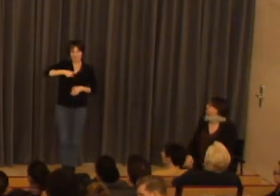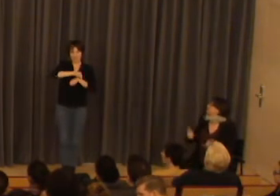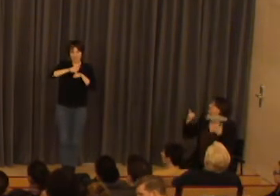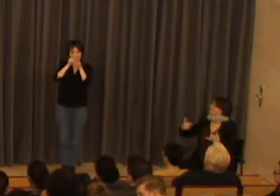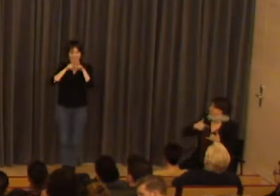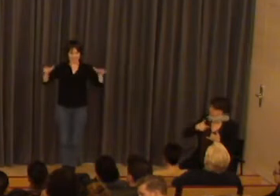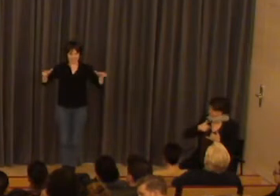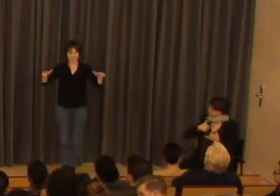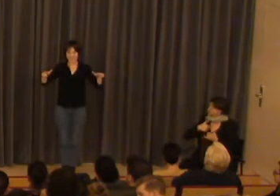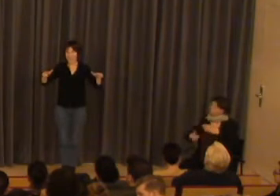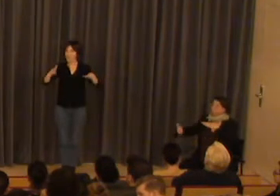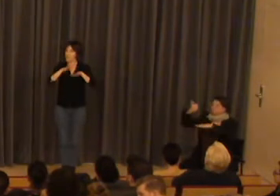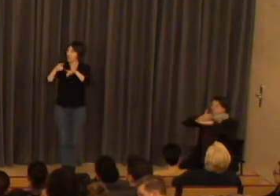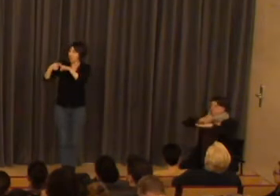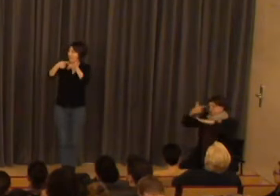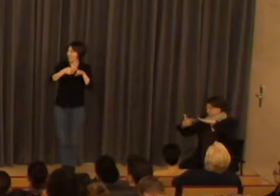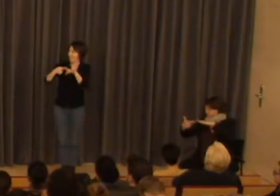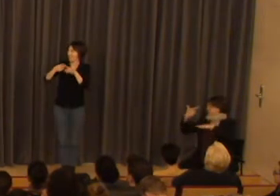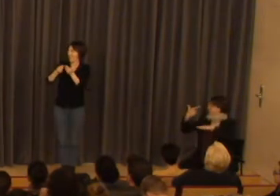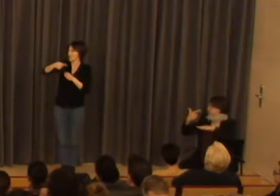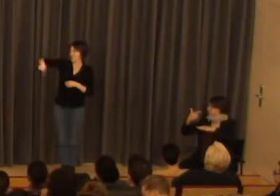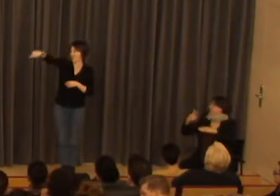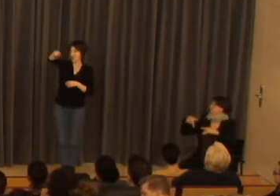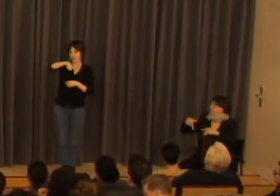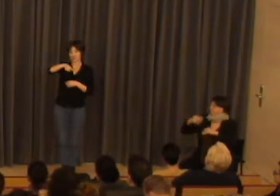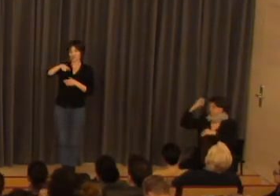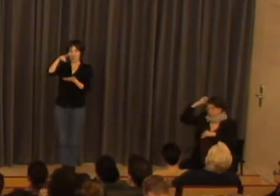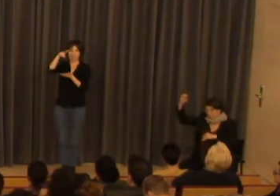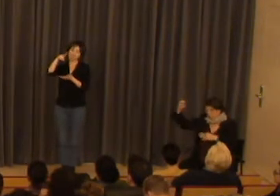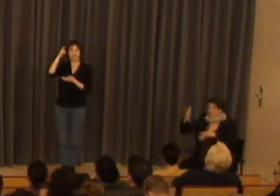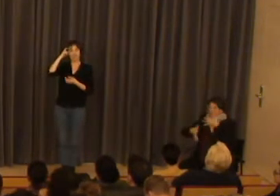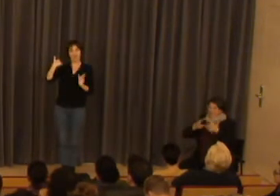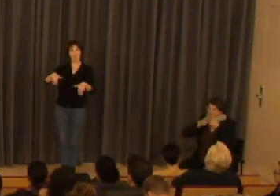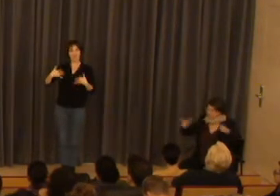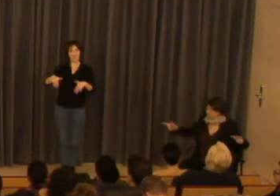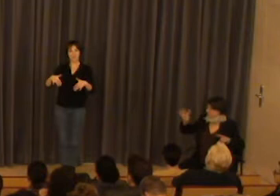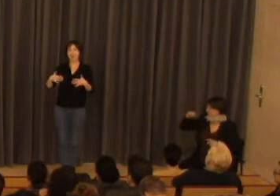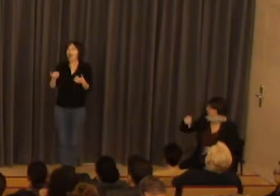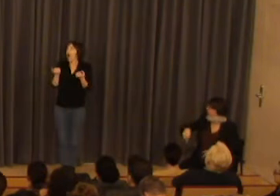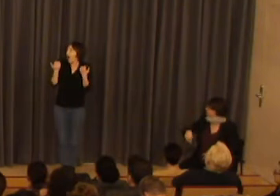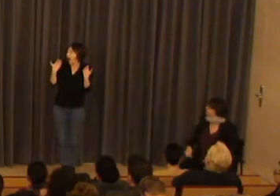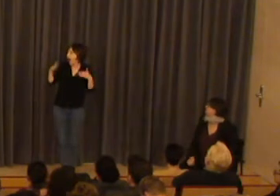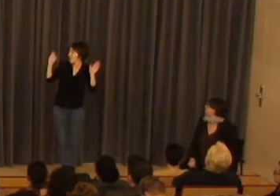Política Lingüística a compartir avui amb vosaltres aquest dia que, tot i que